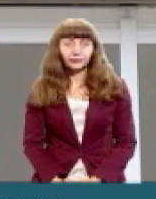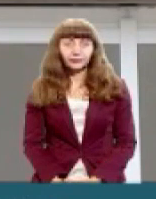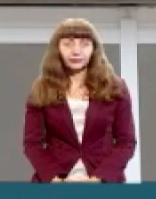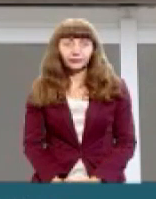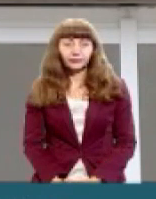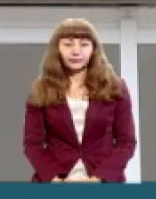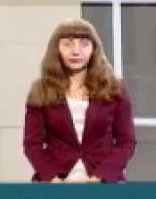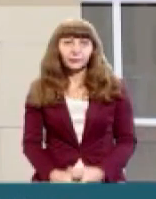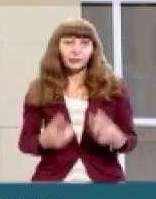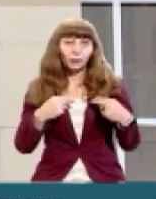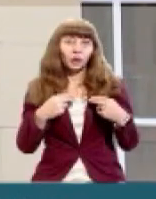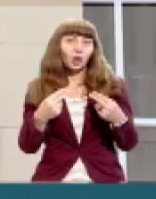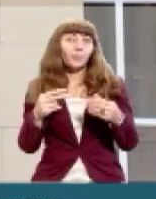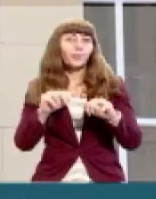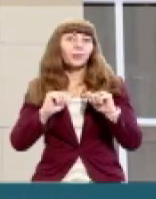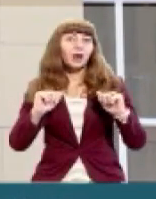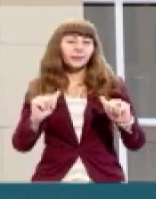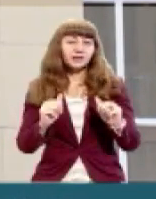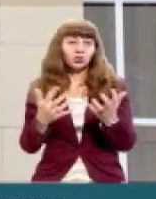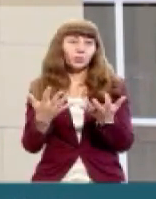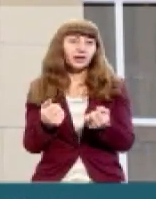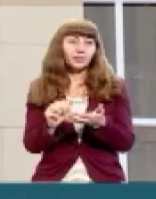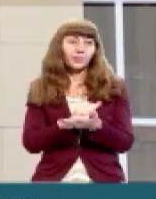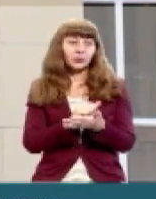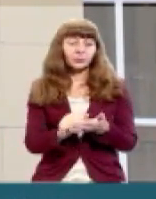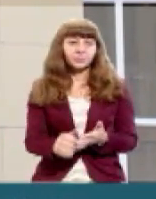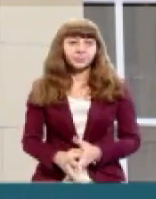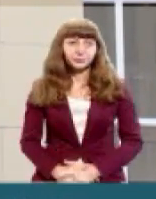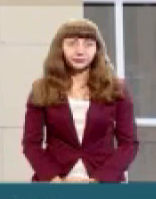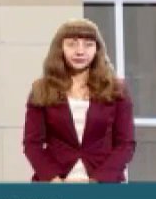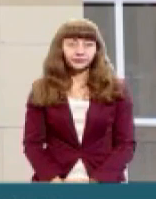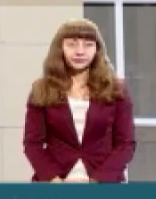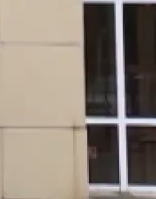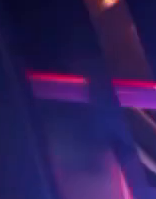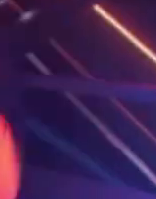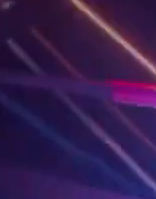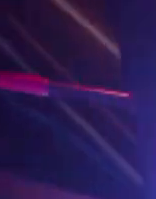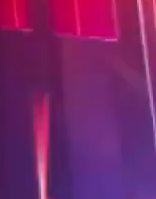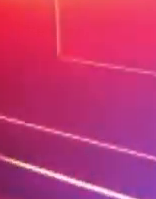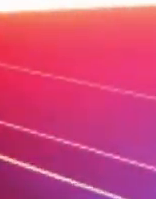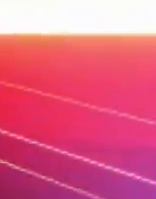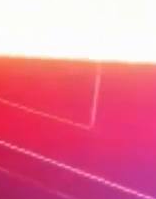келген орналасқан жері бойынша қабылдану жүргізіледі. Күлім Қажымғызы, Темірлан Жамбылов, Қостанай телеарнасы.